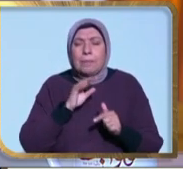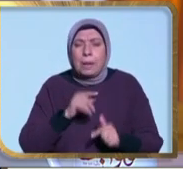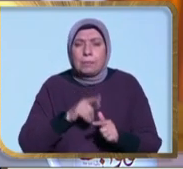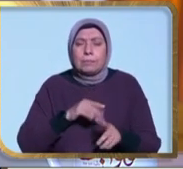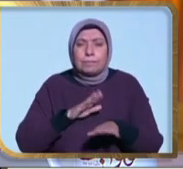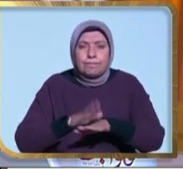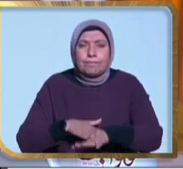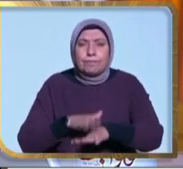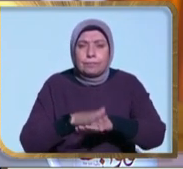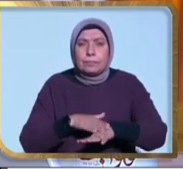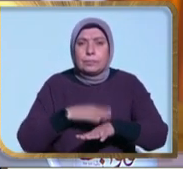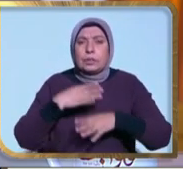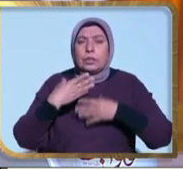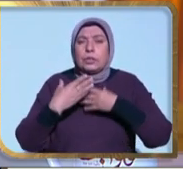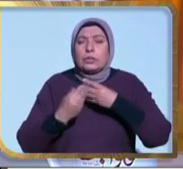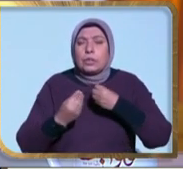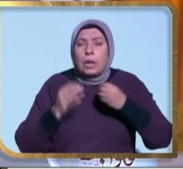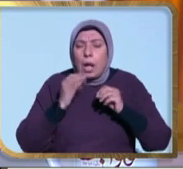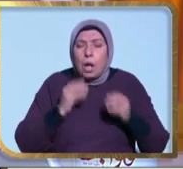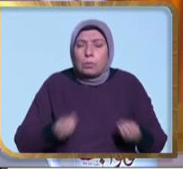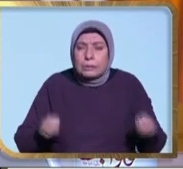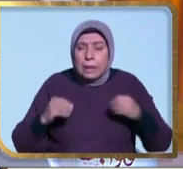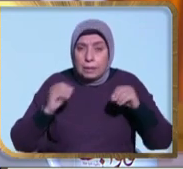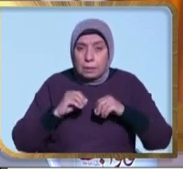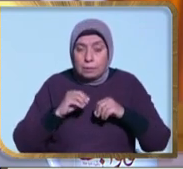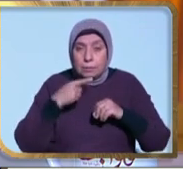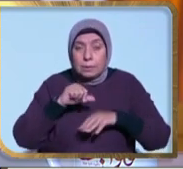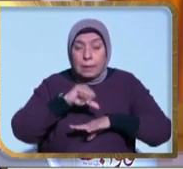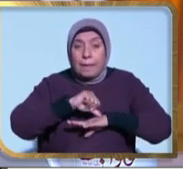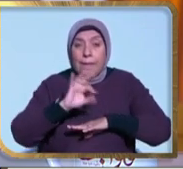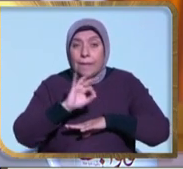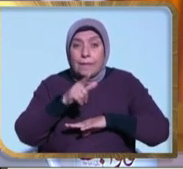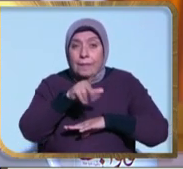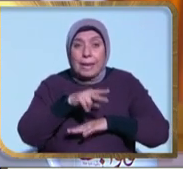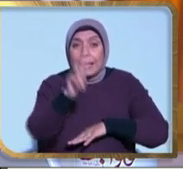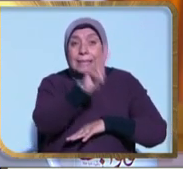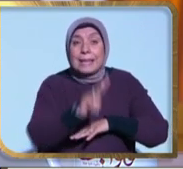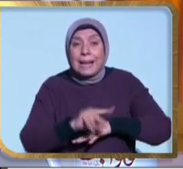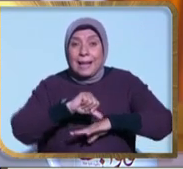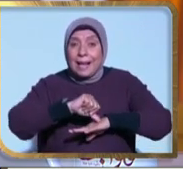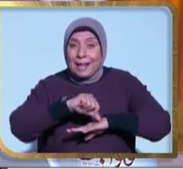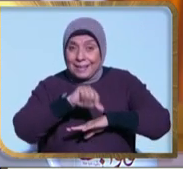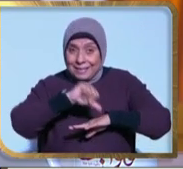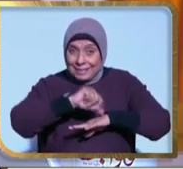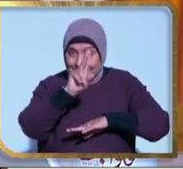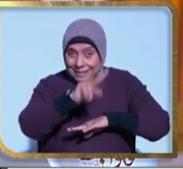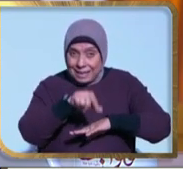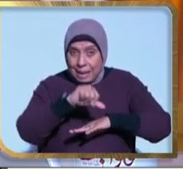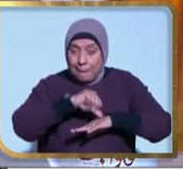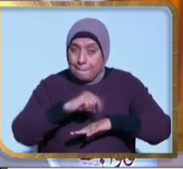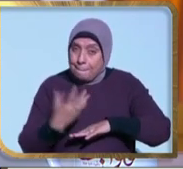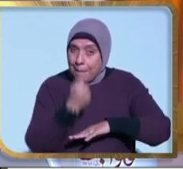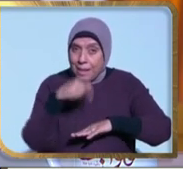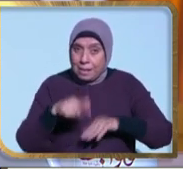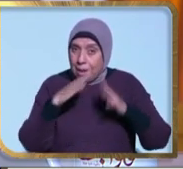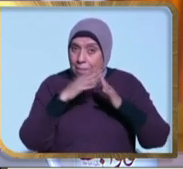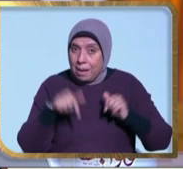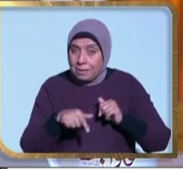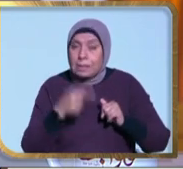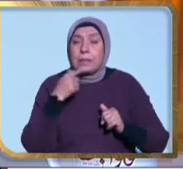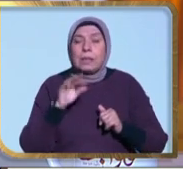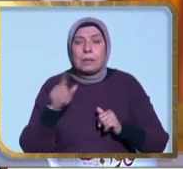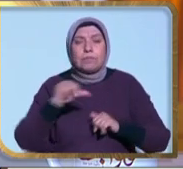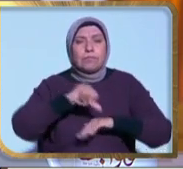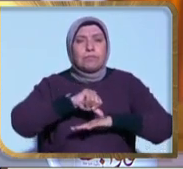العجيبه في سينائ المصريه المباركه استقر بقى بهم المقام استقر المقام ببني